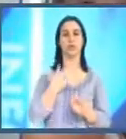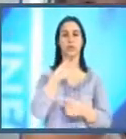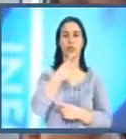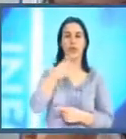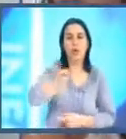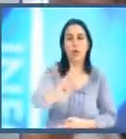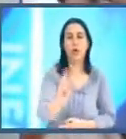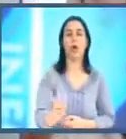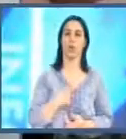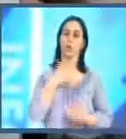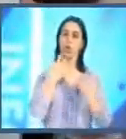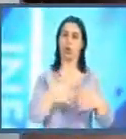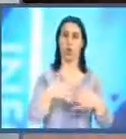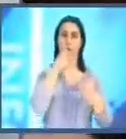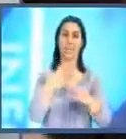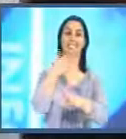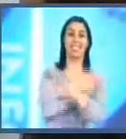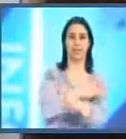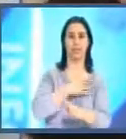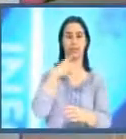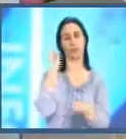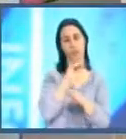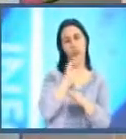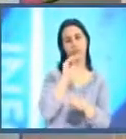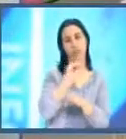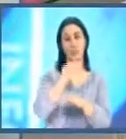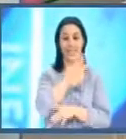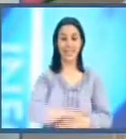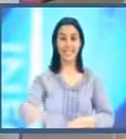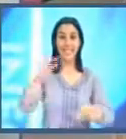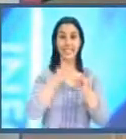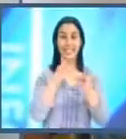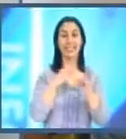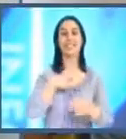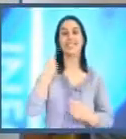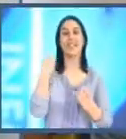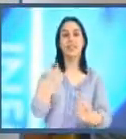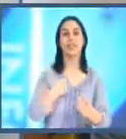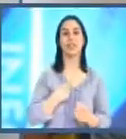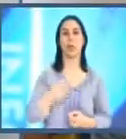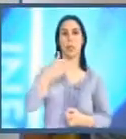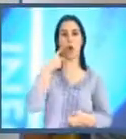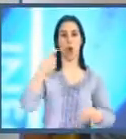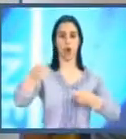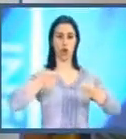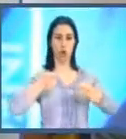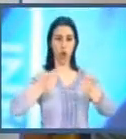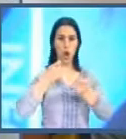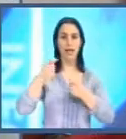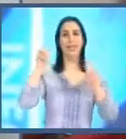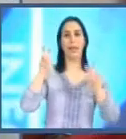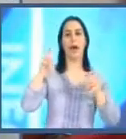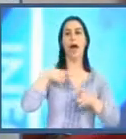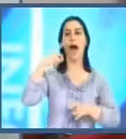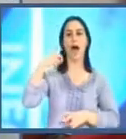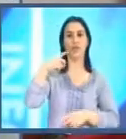nou i funciona. Els nens necessiten poder tenir el control una mica del temps. Llavors, els hàbits ajuden una